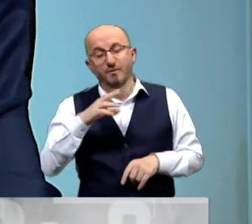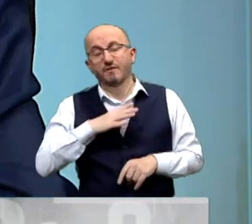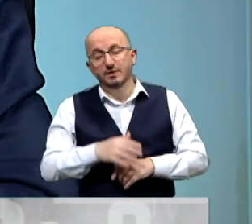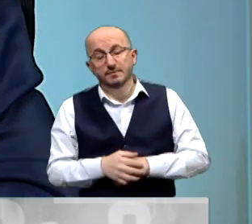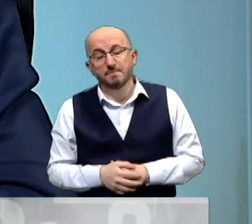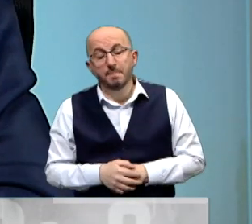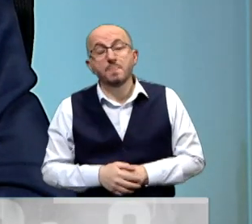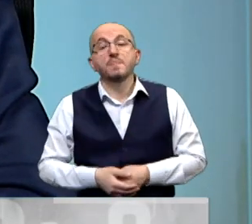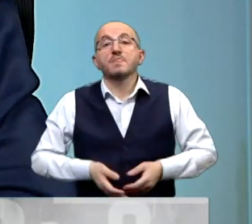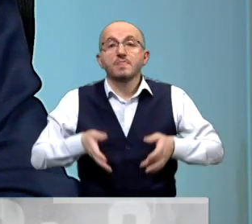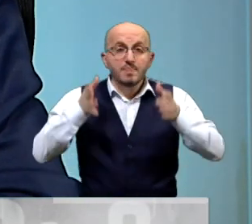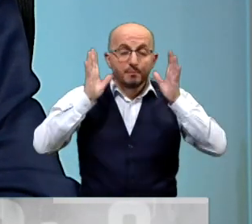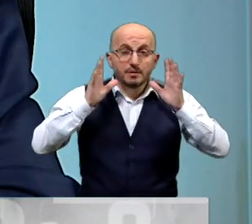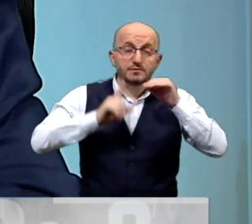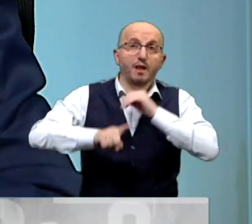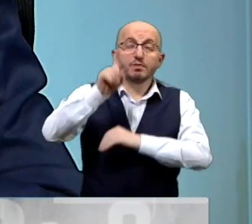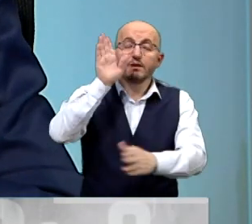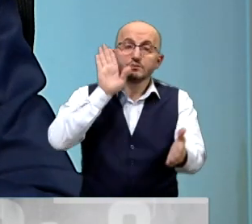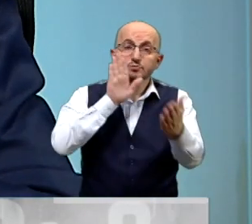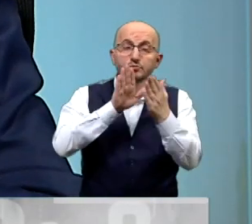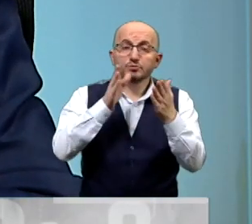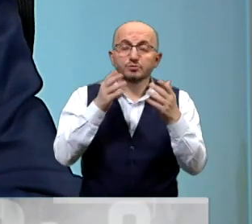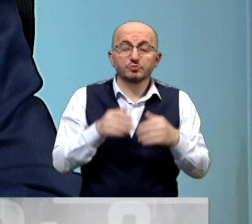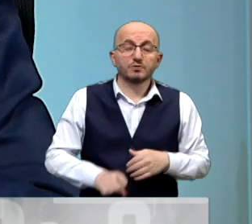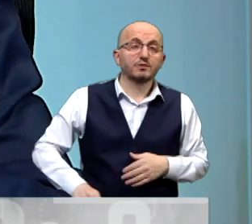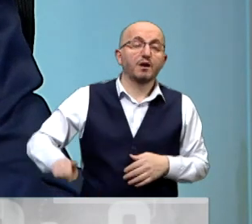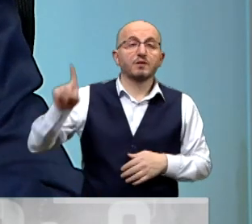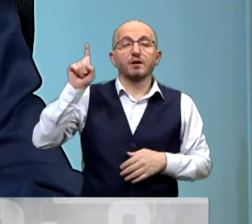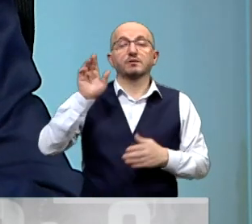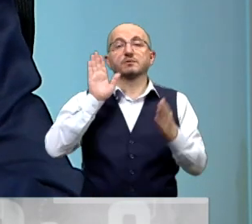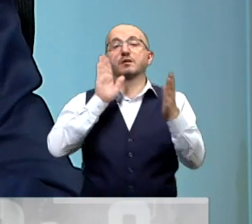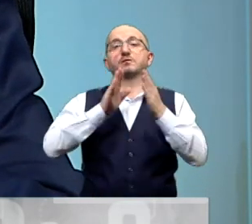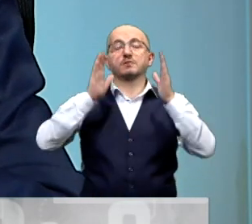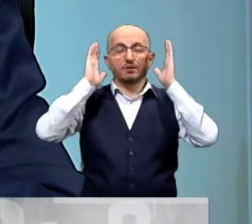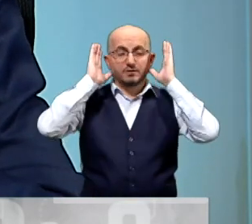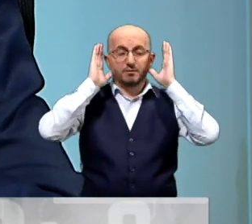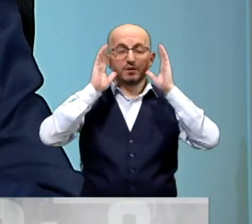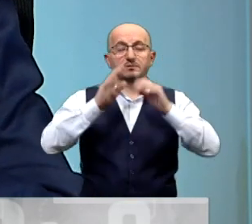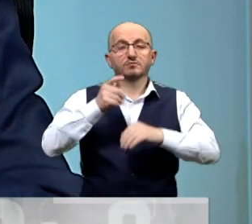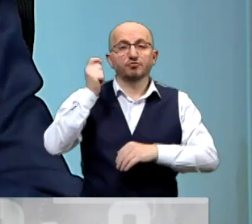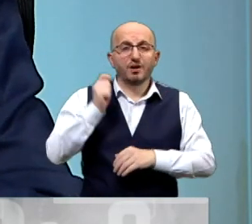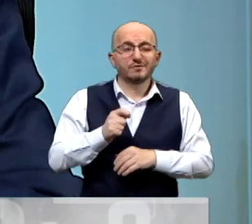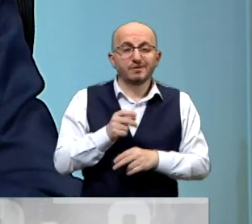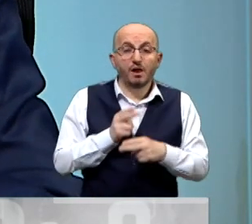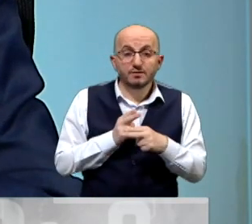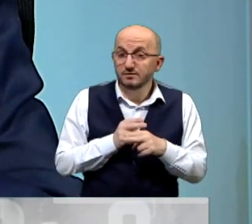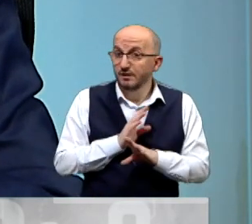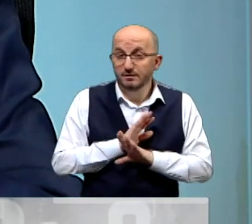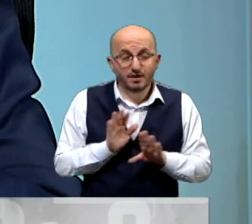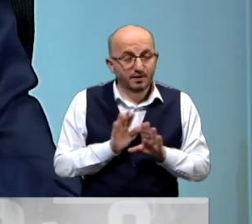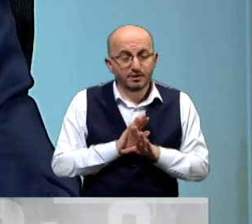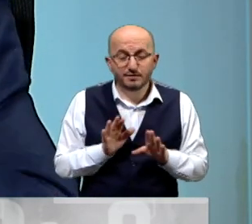İnsan bir bakıma Allah'ın huzurundadır Allah'ın huzurunda namazı hakikaten böyle geçiştirmekle